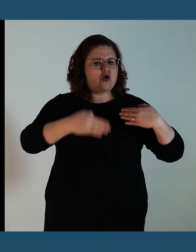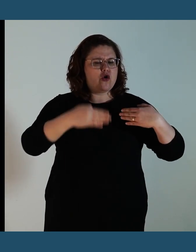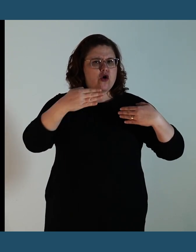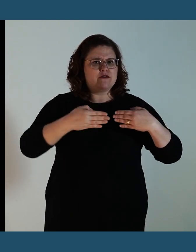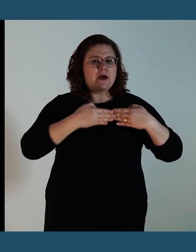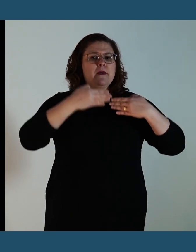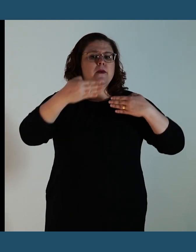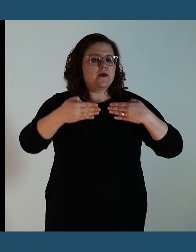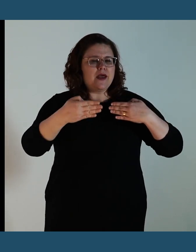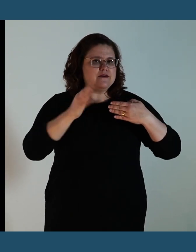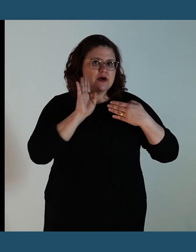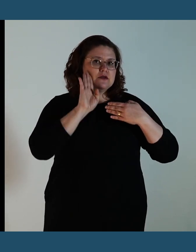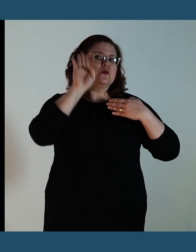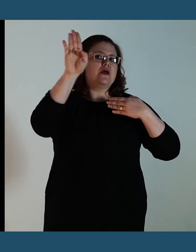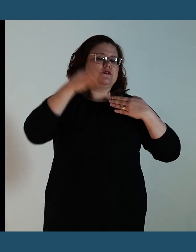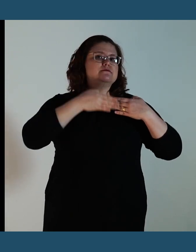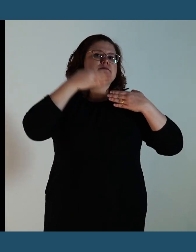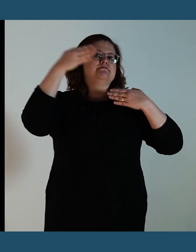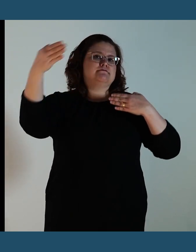pitkälle tulevaisuuteen.